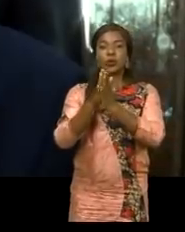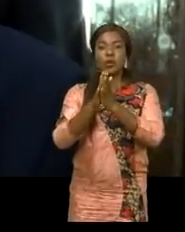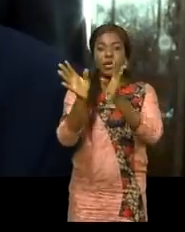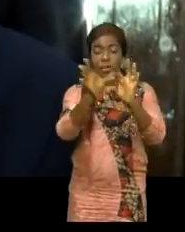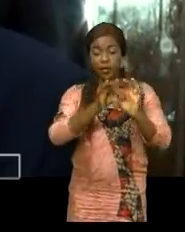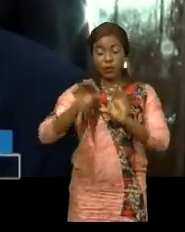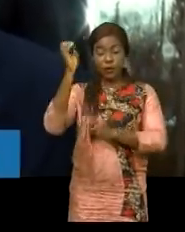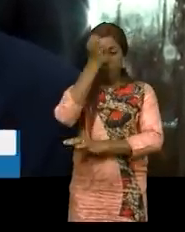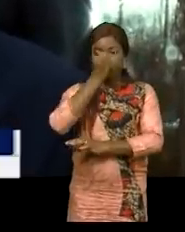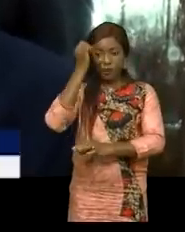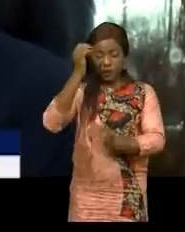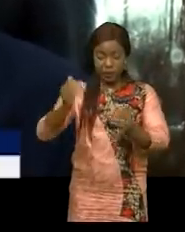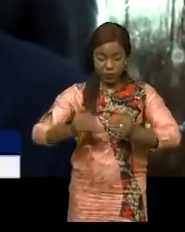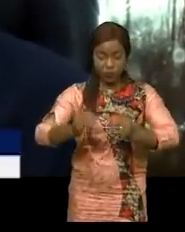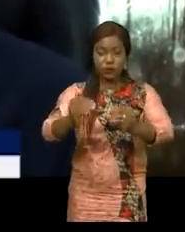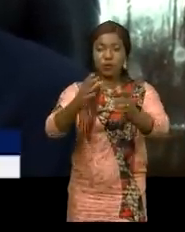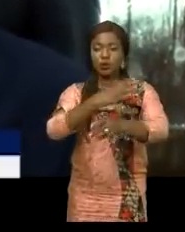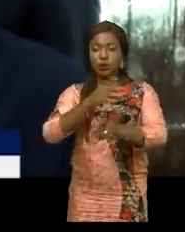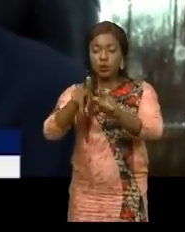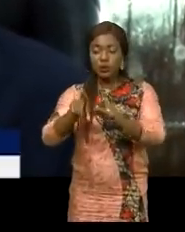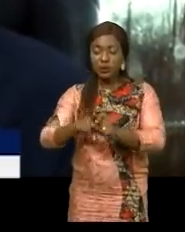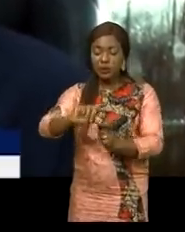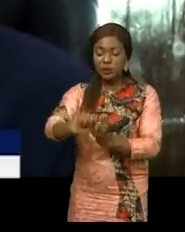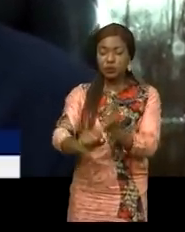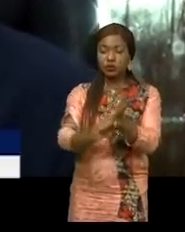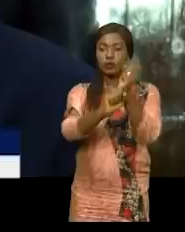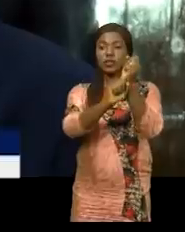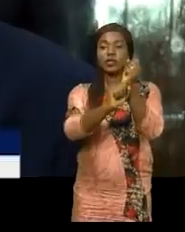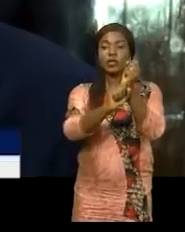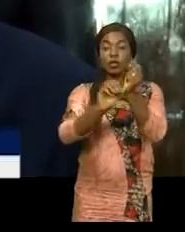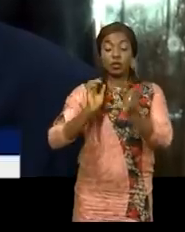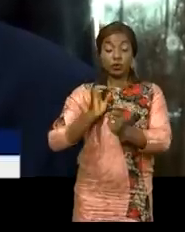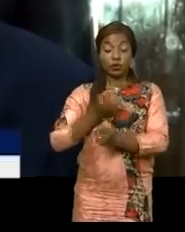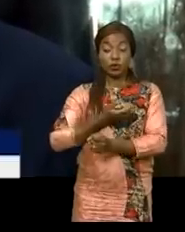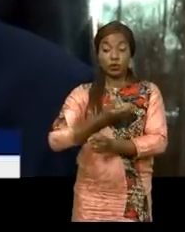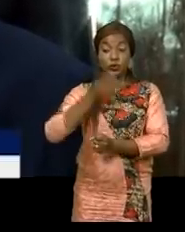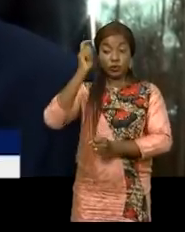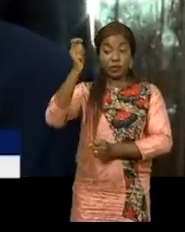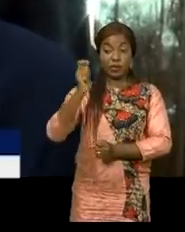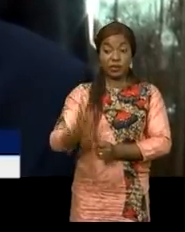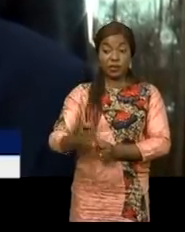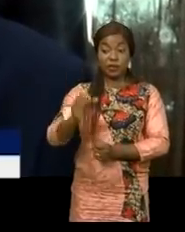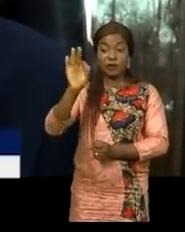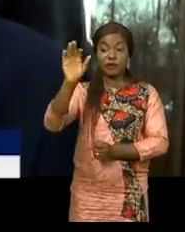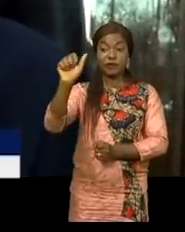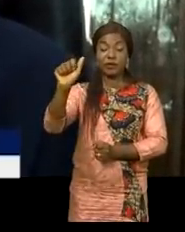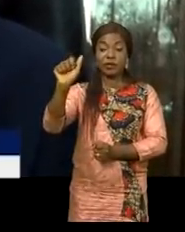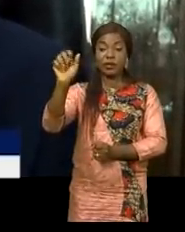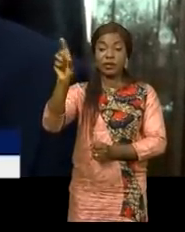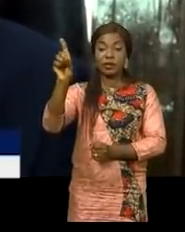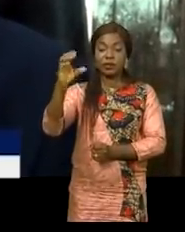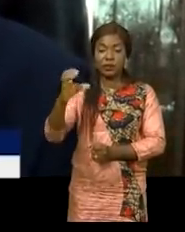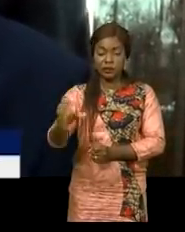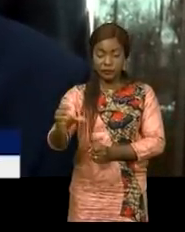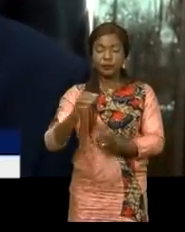de soutien et par l'essai en sort en particulier de l'état de